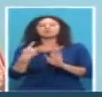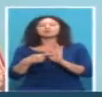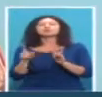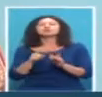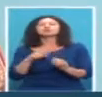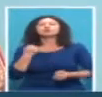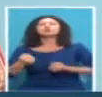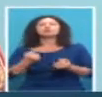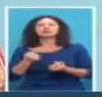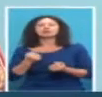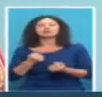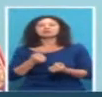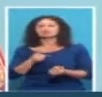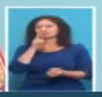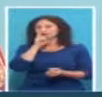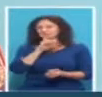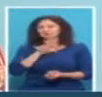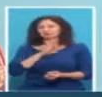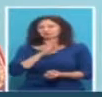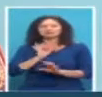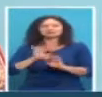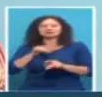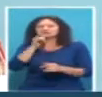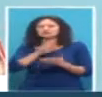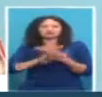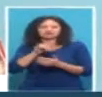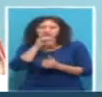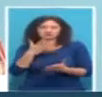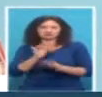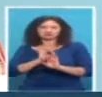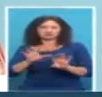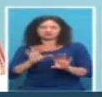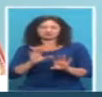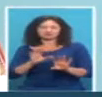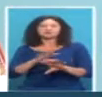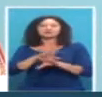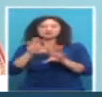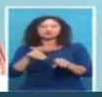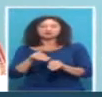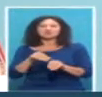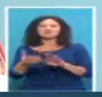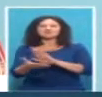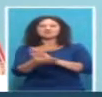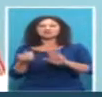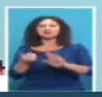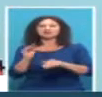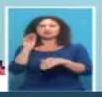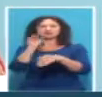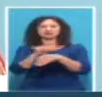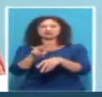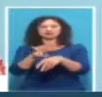нас, он ничего пояснить не смог. После чего нами был вызван